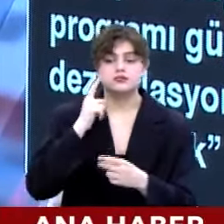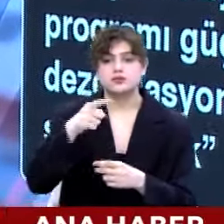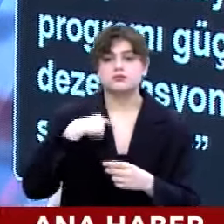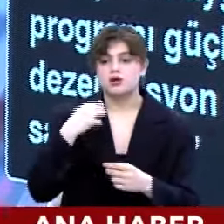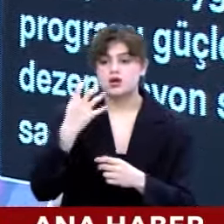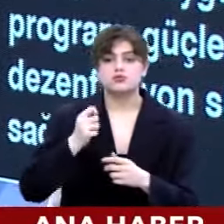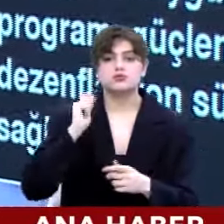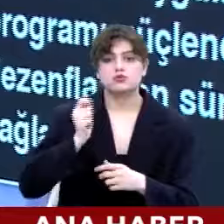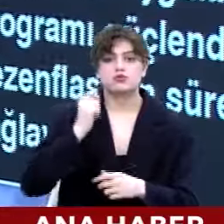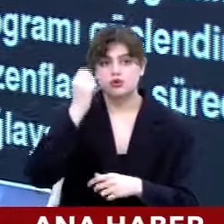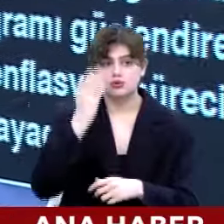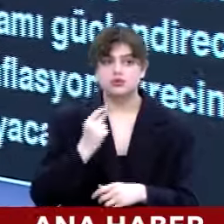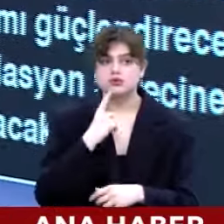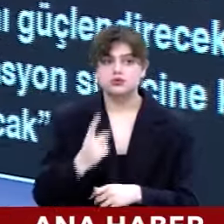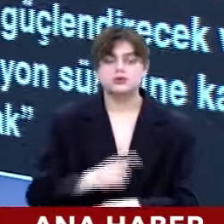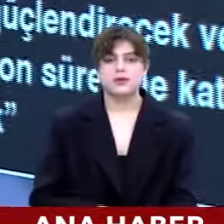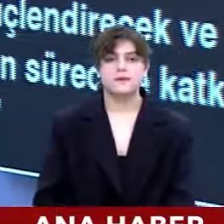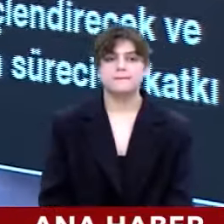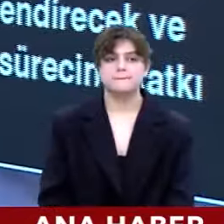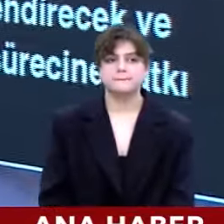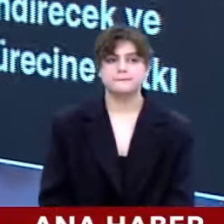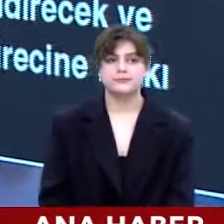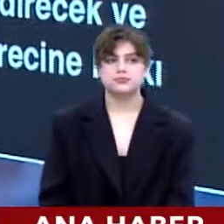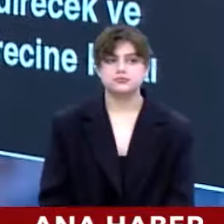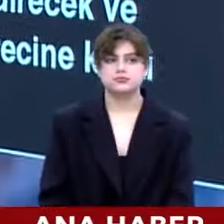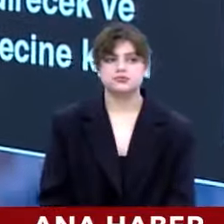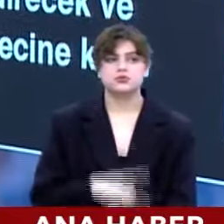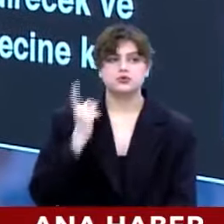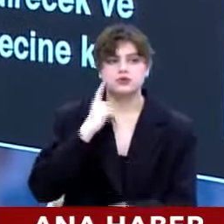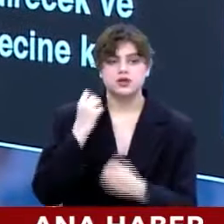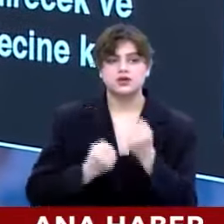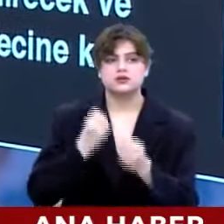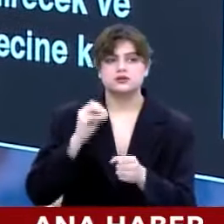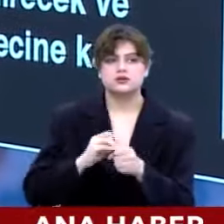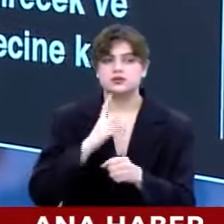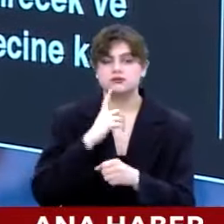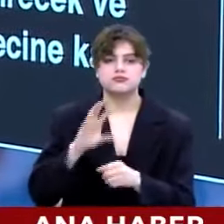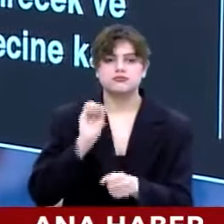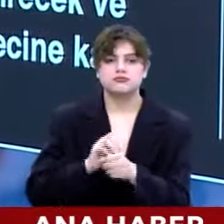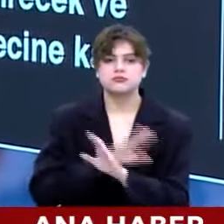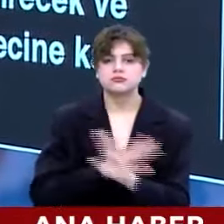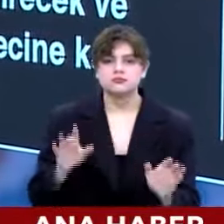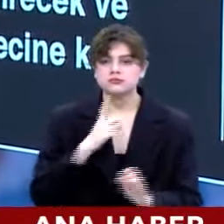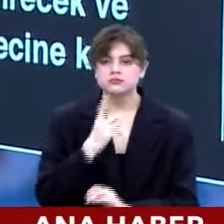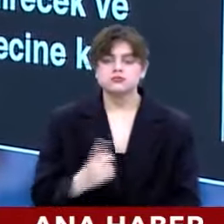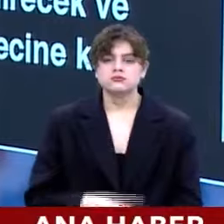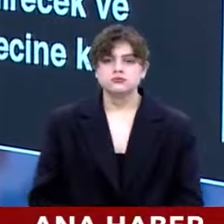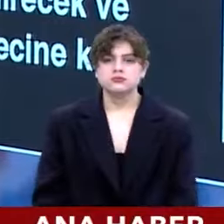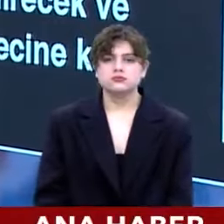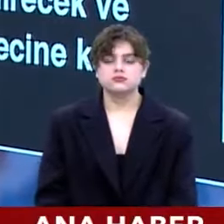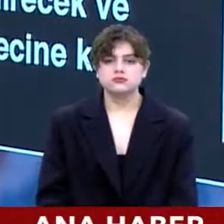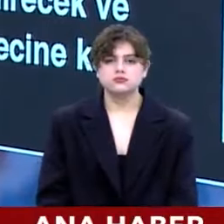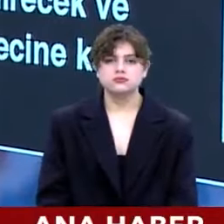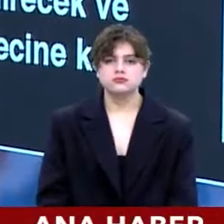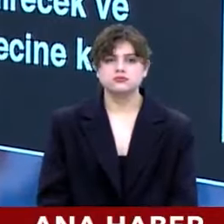bizim almamızın imkansız olduğu, rüyamızda ancak görebileceğimiz o lüks makamlar, lüks araçlar söz konusu makam